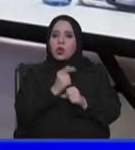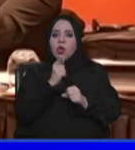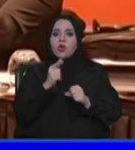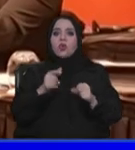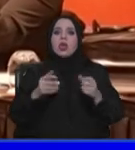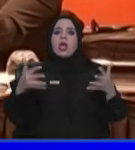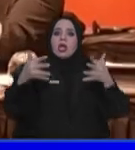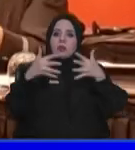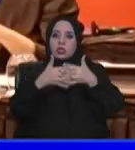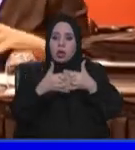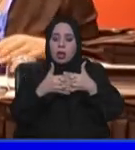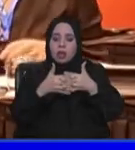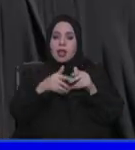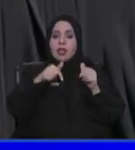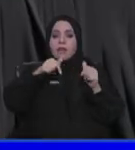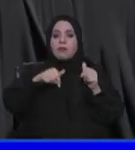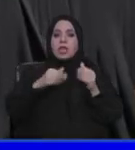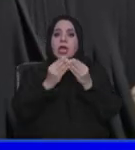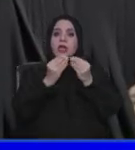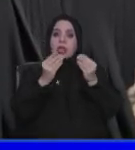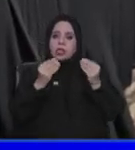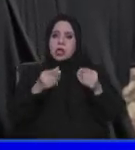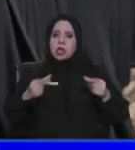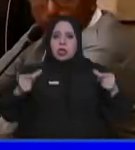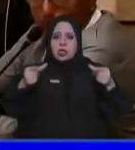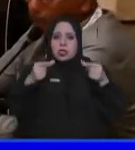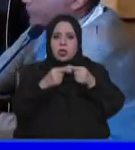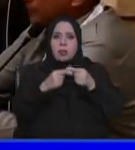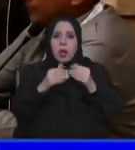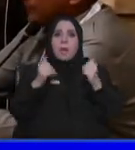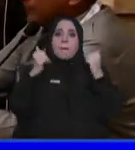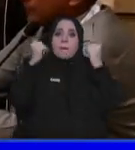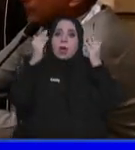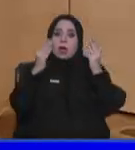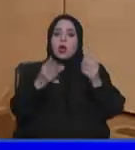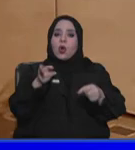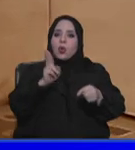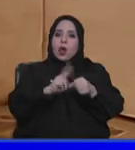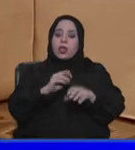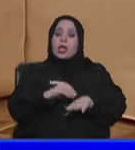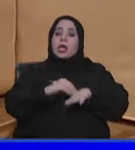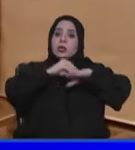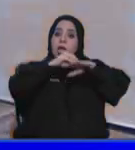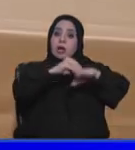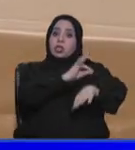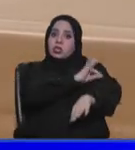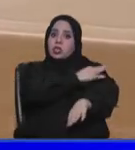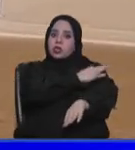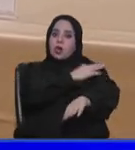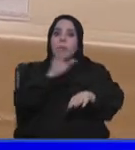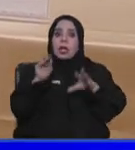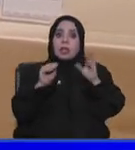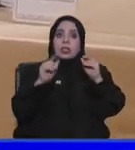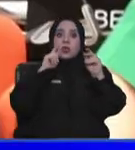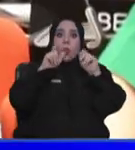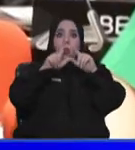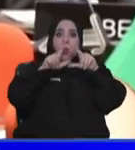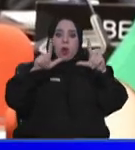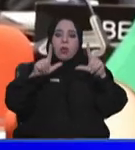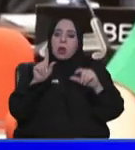مشاركتها في العديد من الاجتماعات بالخارج ونقلت التجارب الحقيقيه والفريده